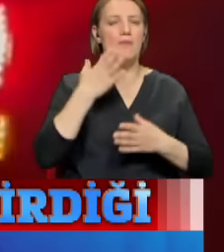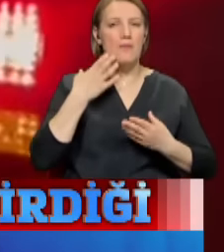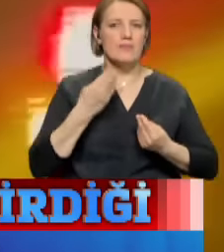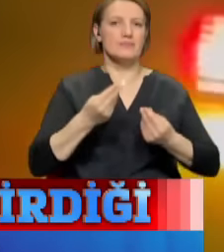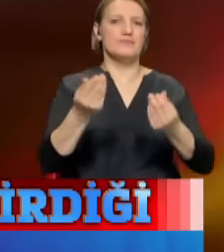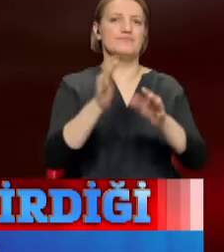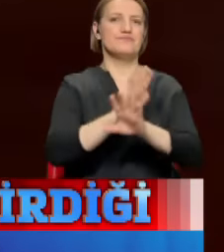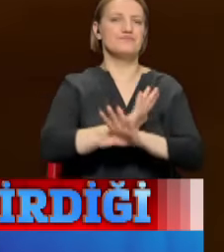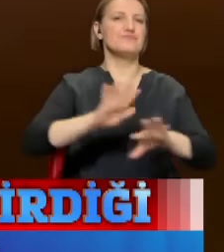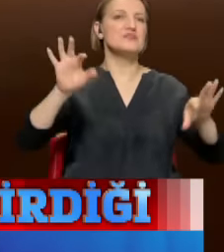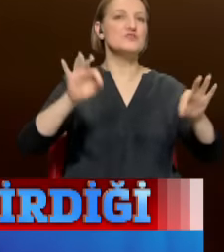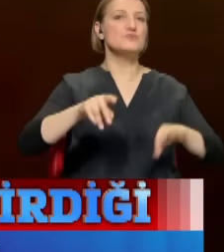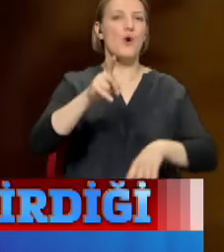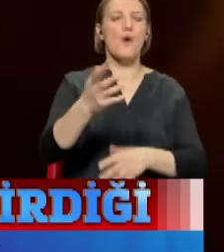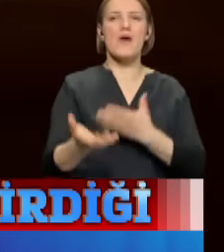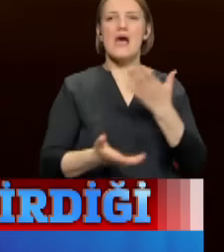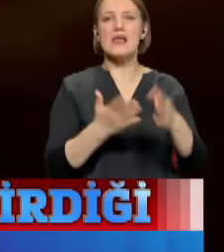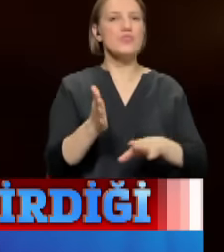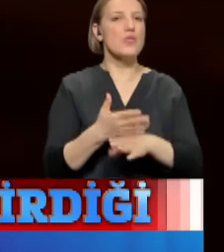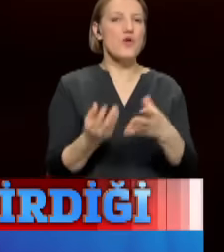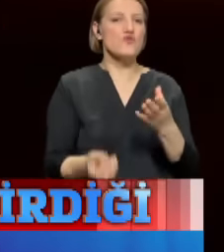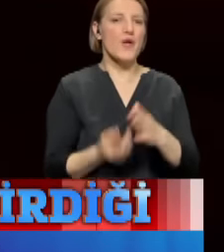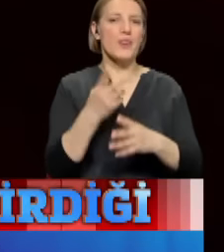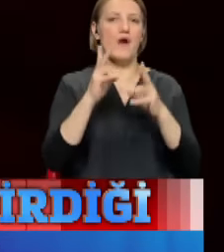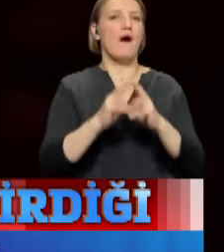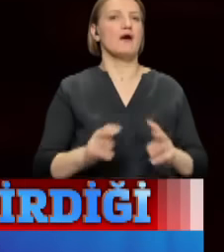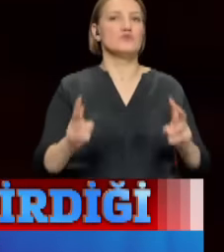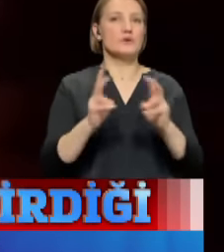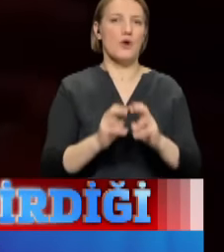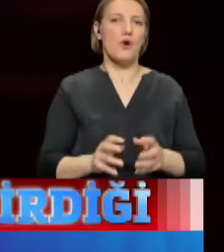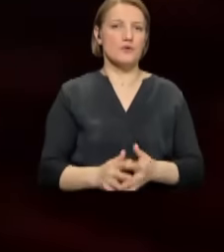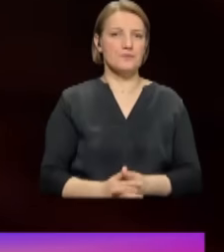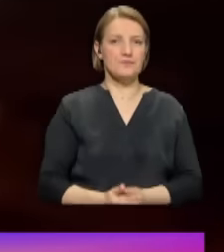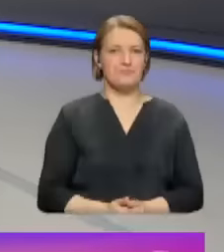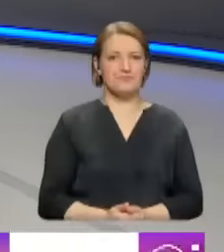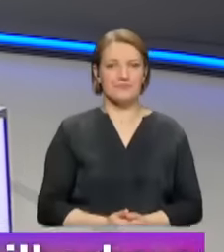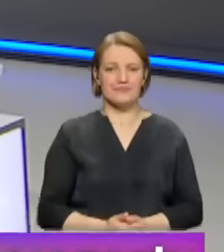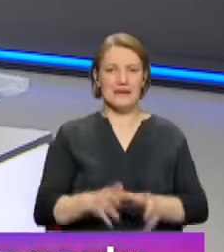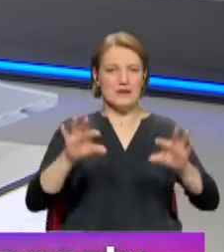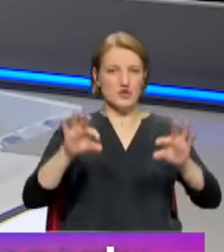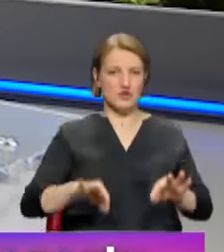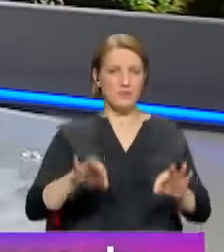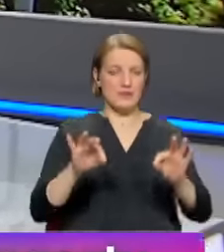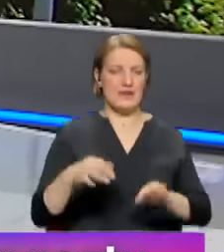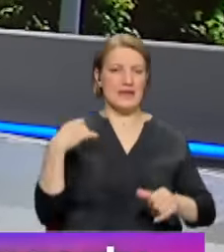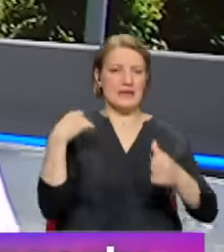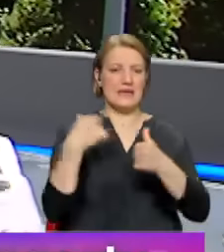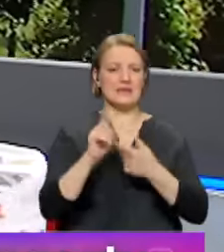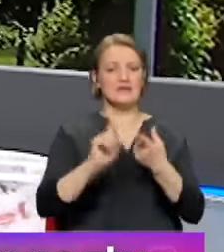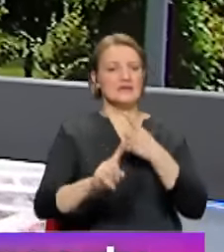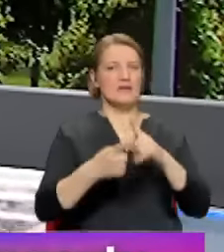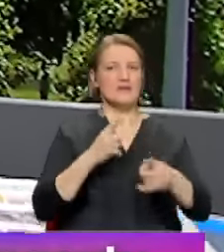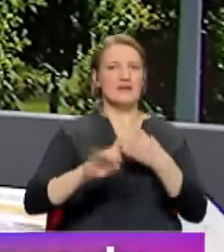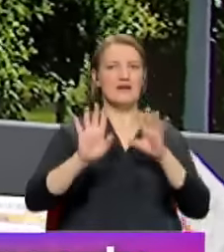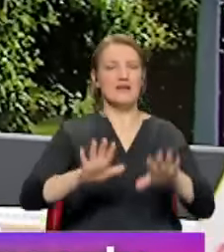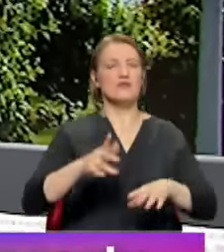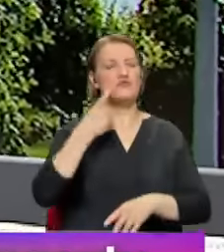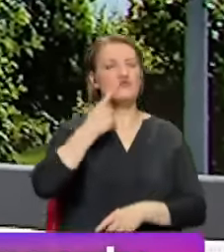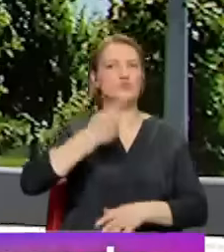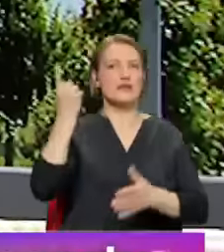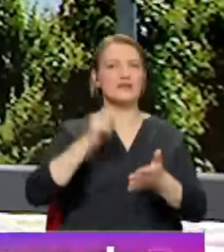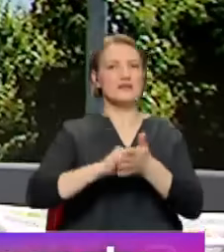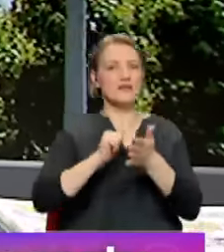ortaya çıktı. Şimdi o yangının neden çıktığı araştırılıyor. Şimdi yeniden siyasette kalalım. Bir Cumhuriyet